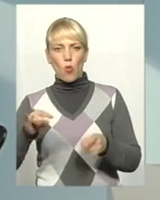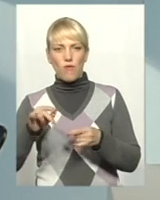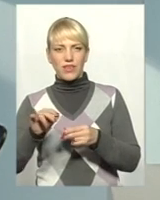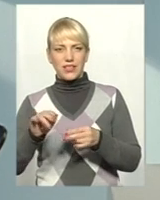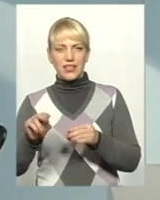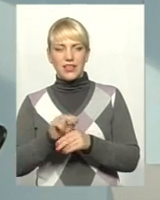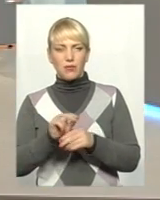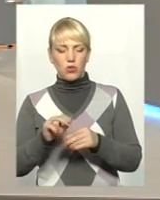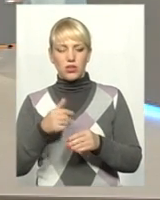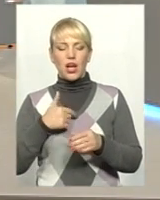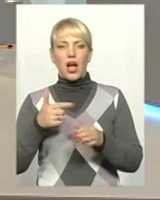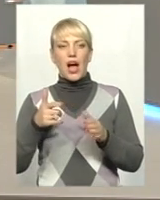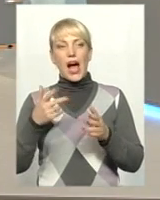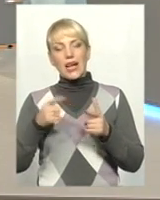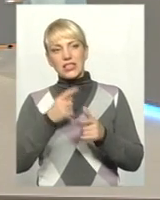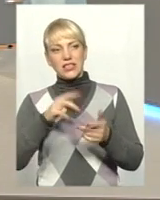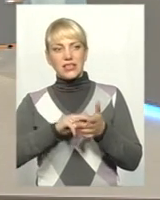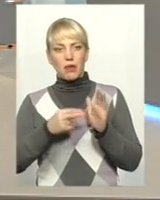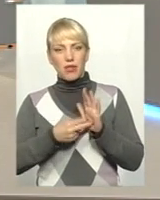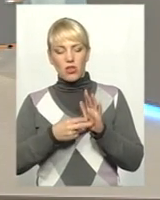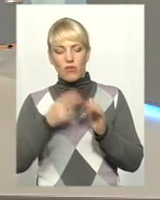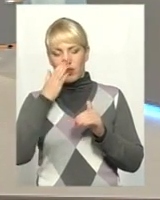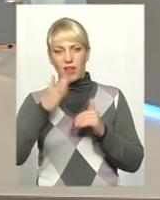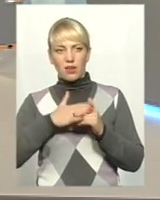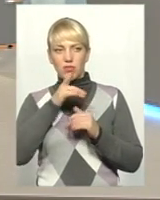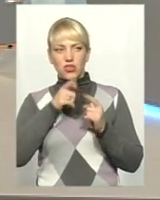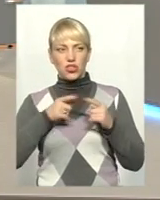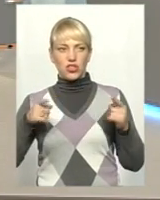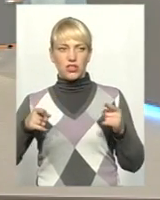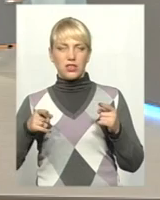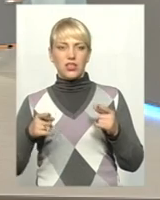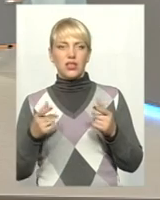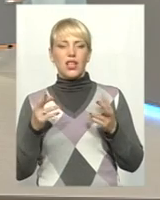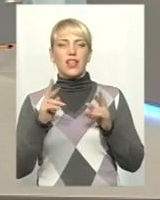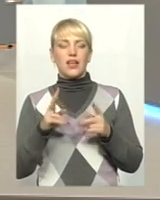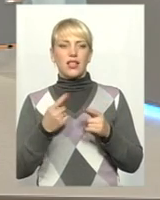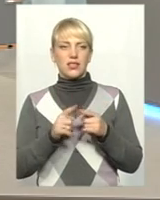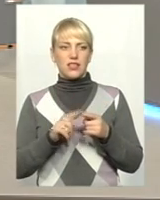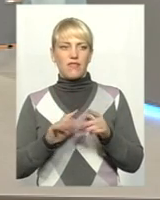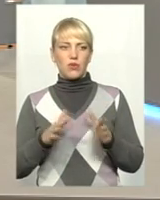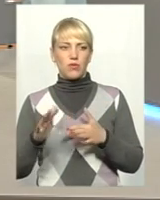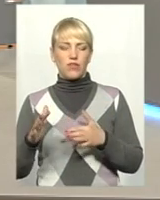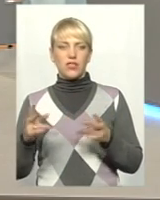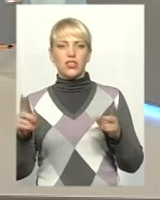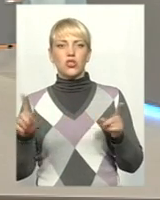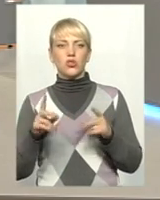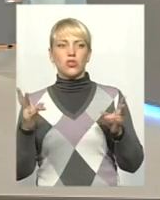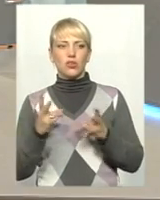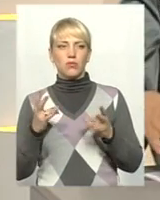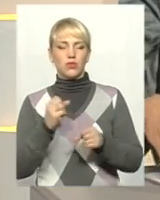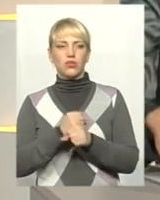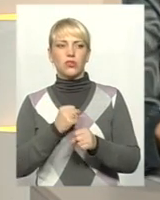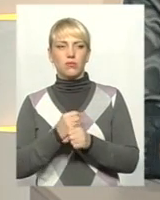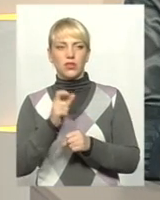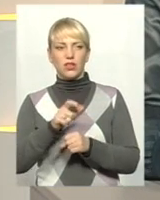Чи запланований той ямковий ремонт на найближчий період? Чи яким чином відбувається? Що необхідно зробити